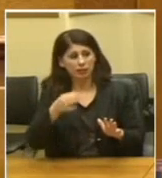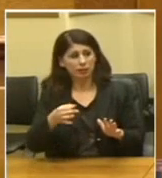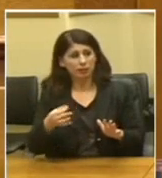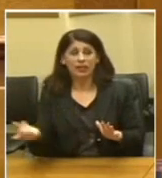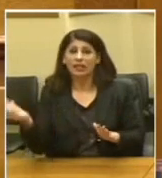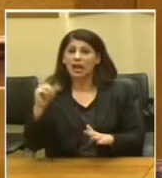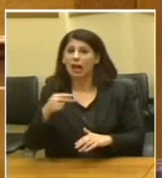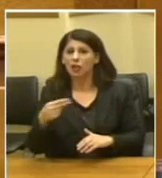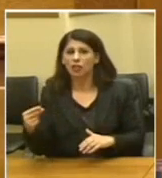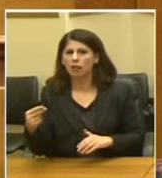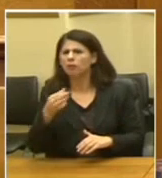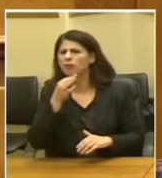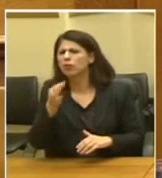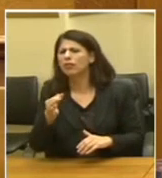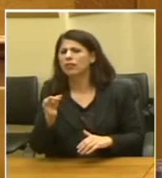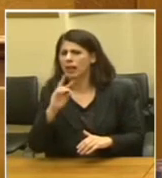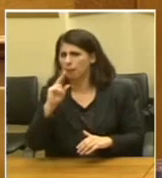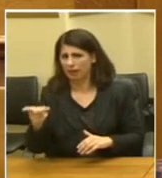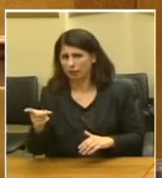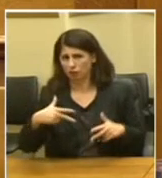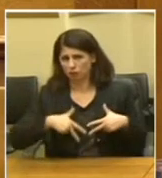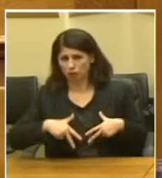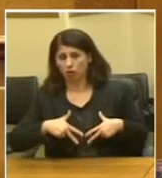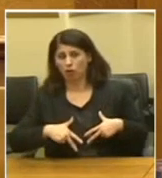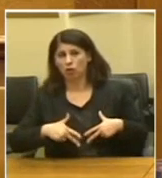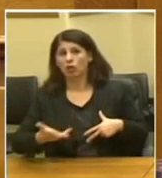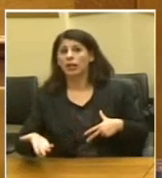το οποίο δεν το σχολίασε ο Υπουργός, ότι δεν υπάρχουν